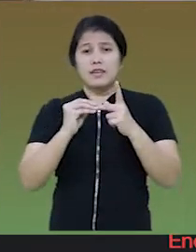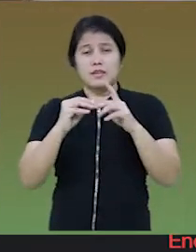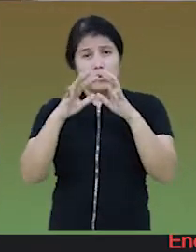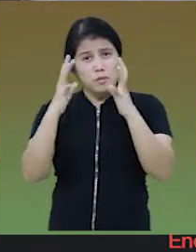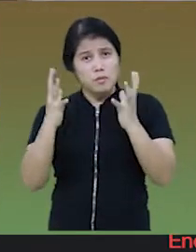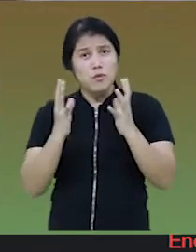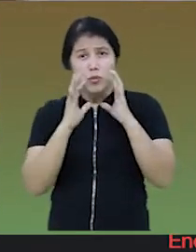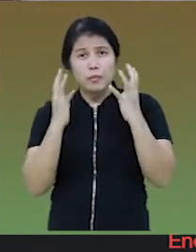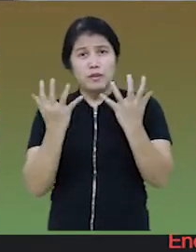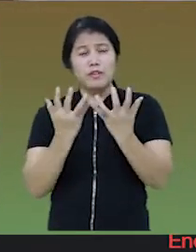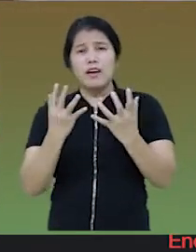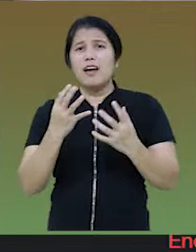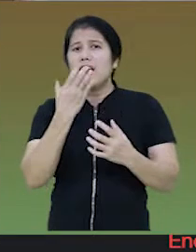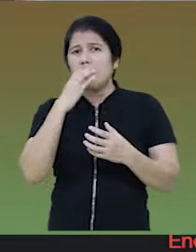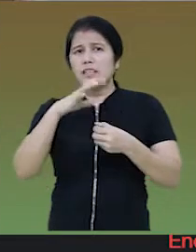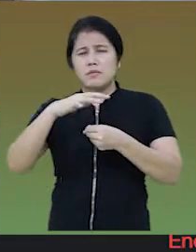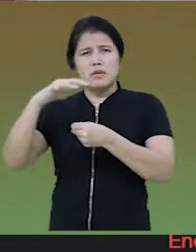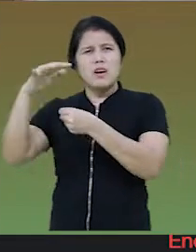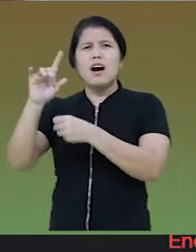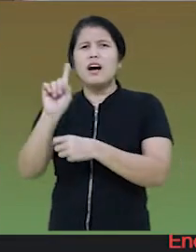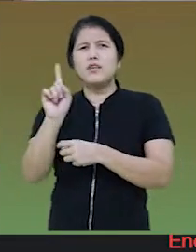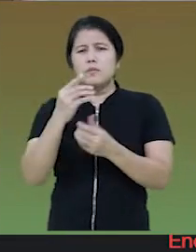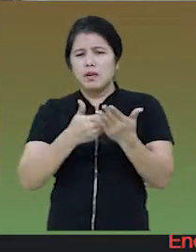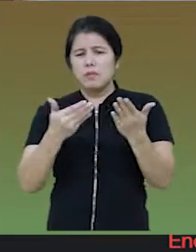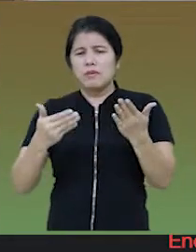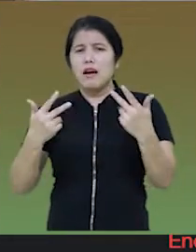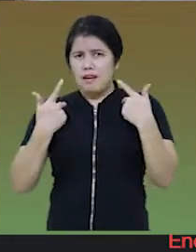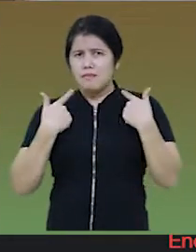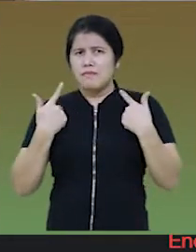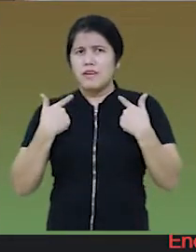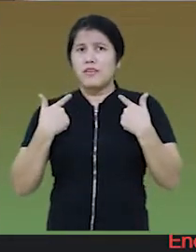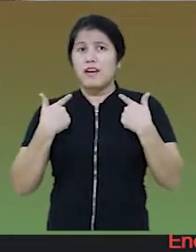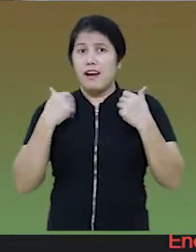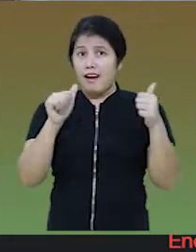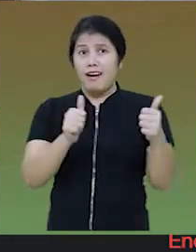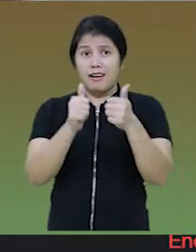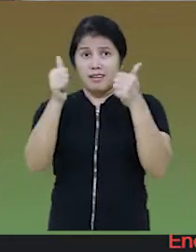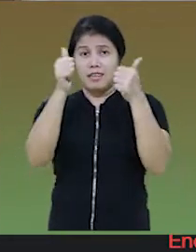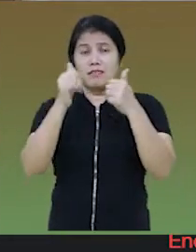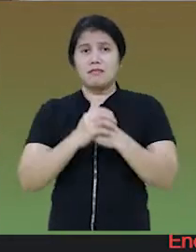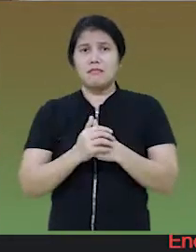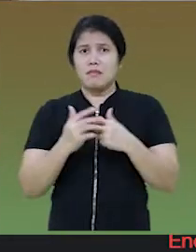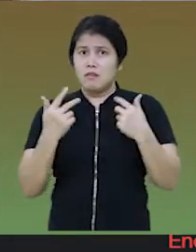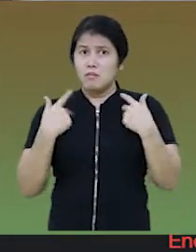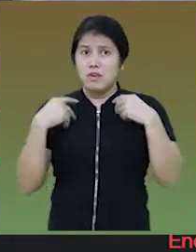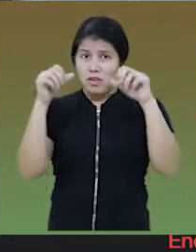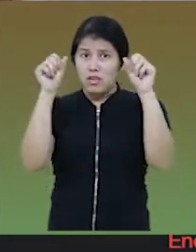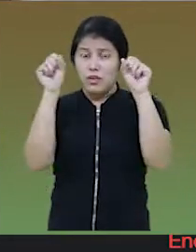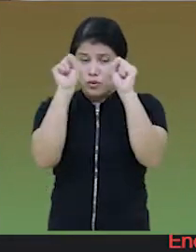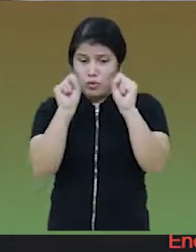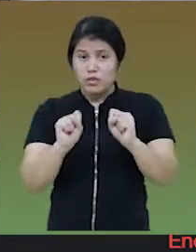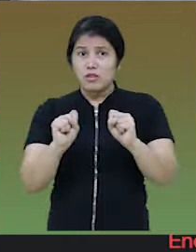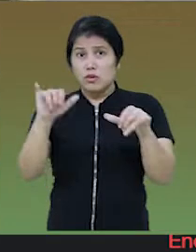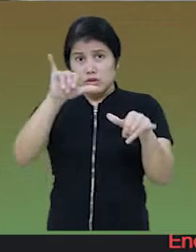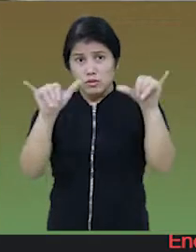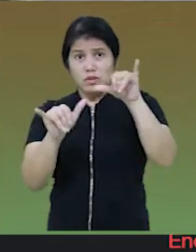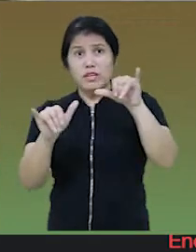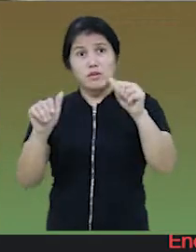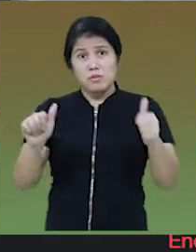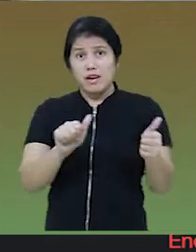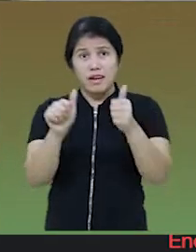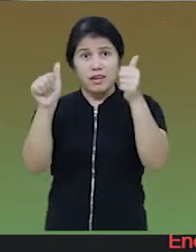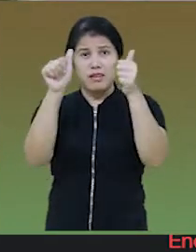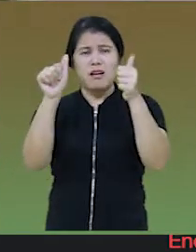bukod sa plastic balloon at hot air balloon, ano-ano ang mga bagay na mayroong hangin? May hugis ba o sukat ang